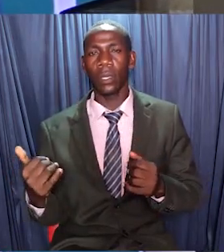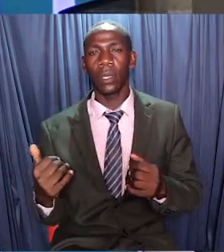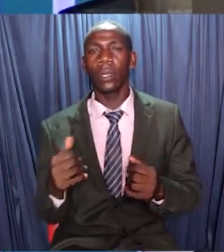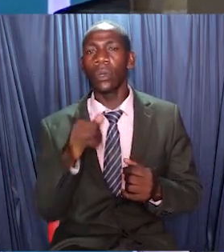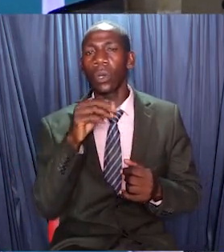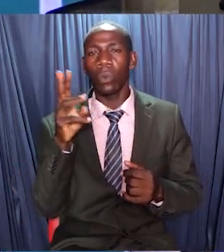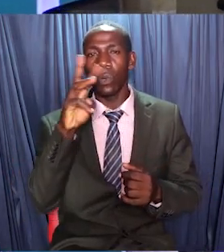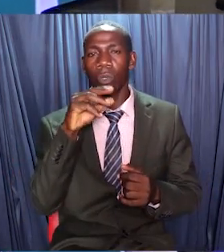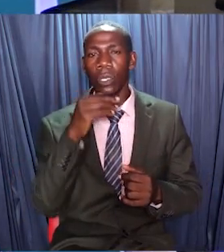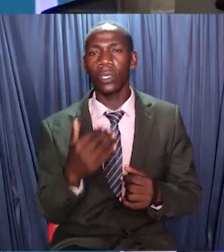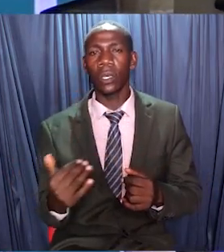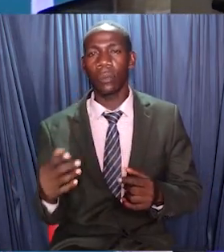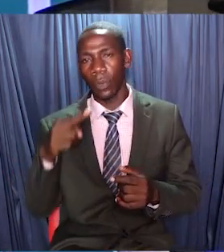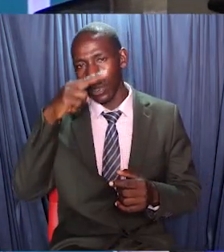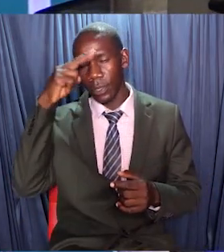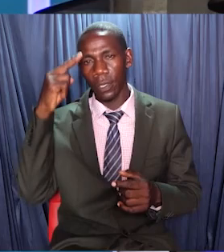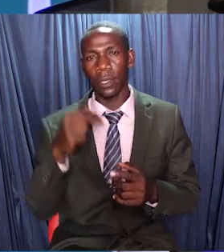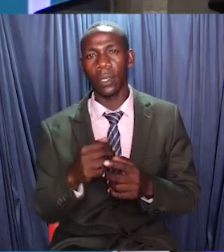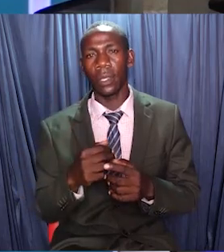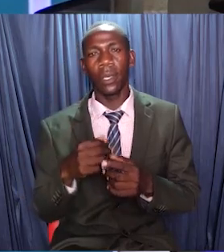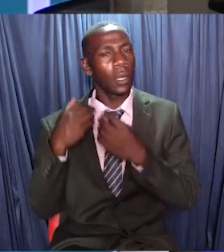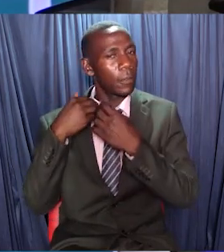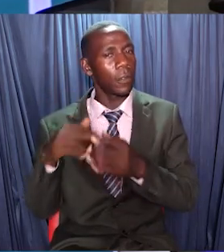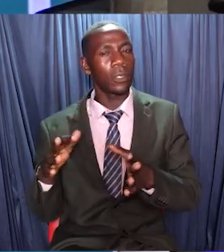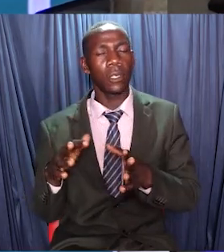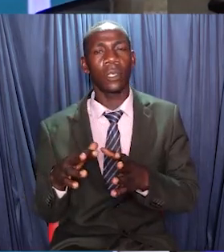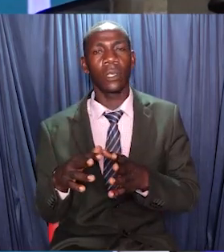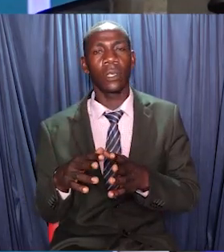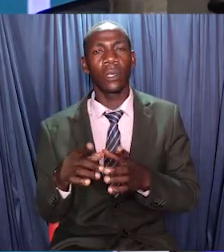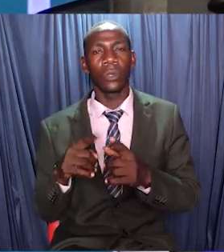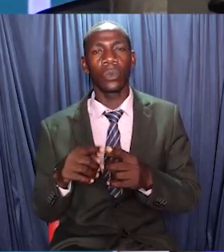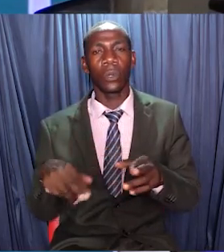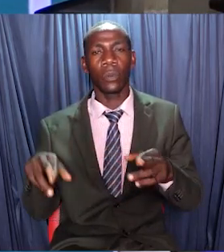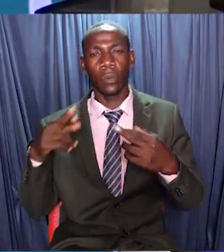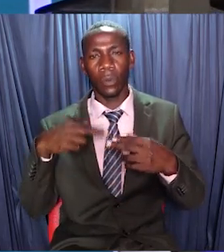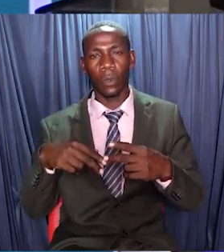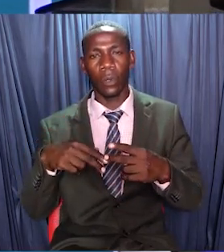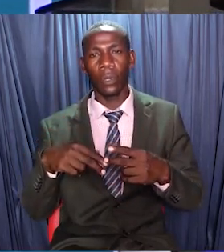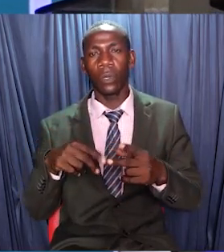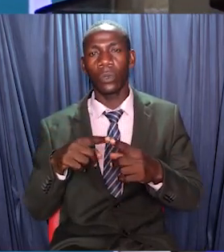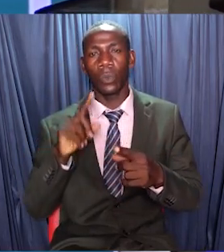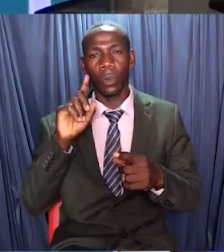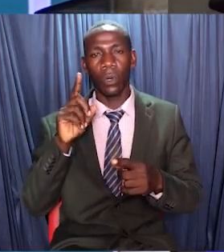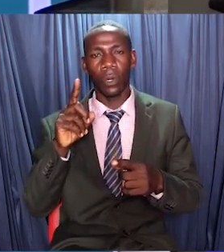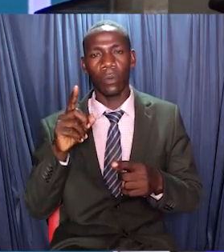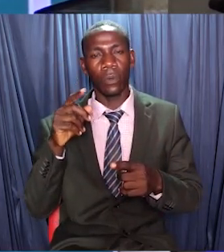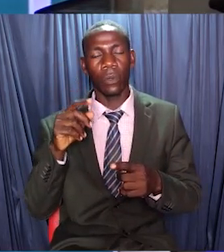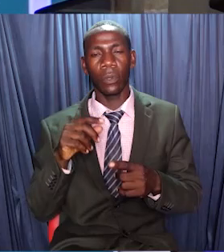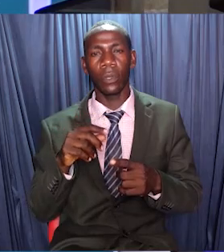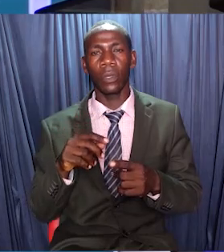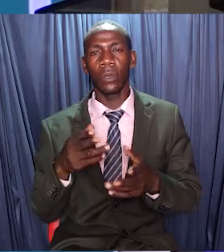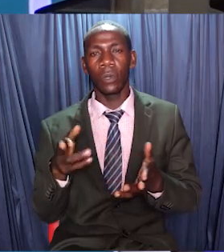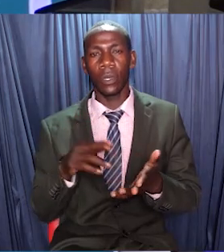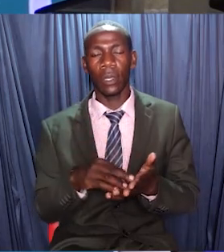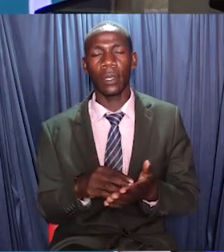Wala sikuwa mwana. Neither was I a child. Mana, because nilikataa. I refused kule kurudiwa. To be reproved. Kata kule kurudiwa. I refused to be reproved. Soma